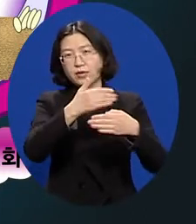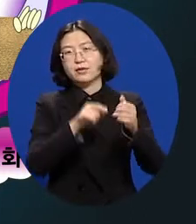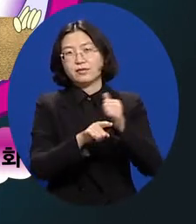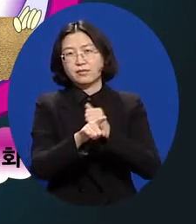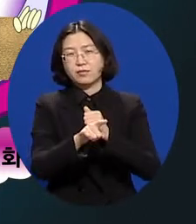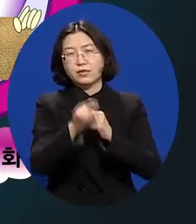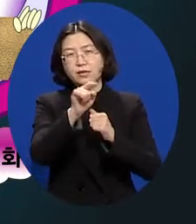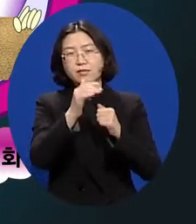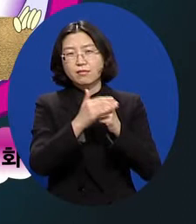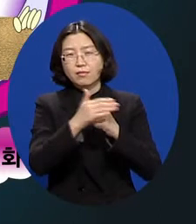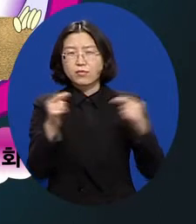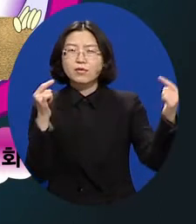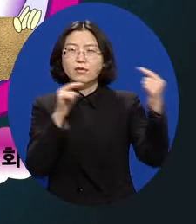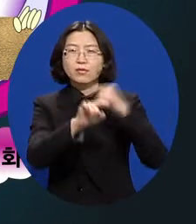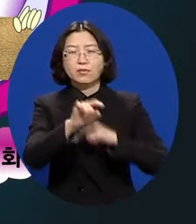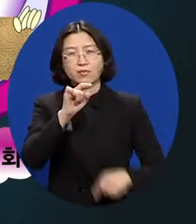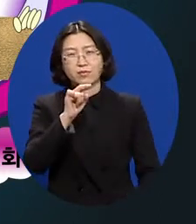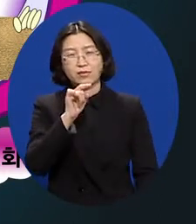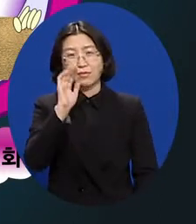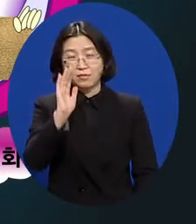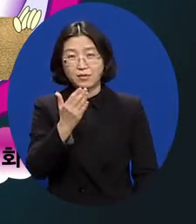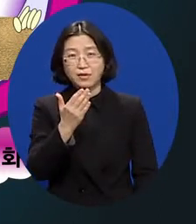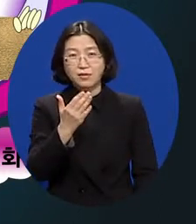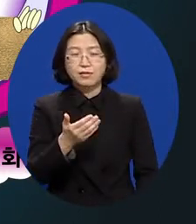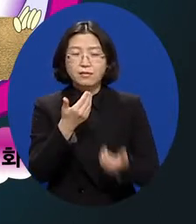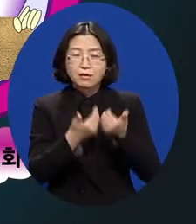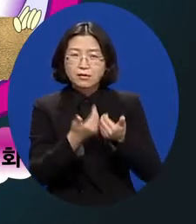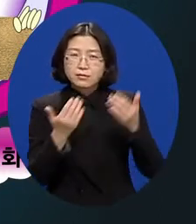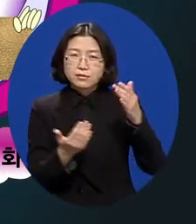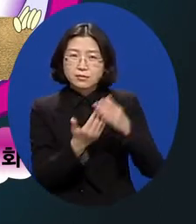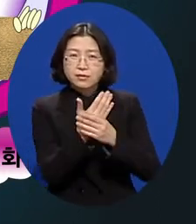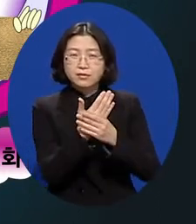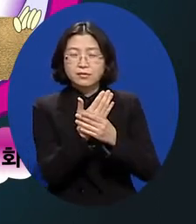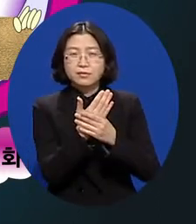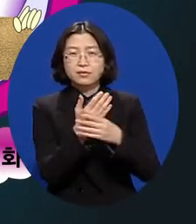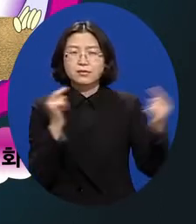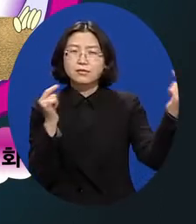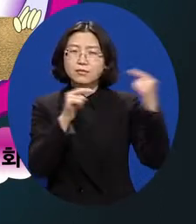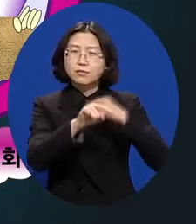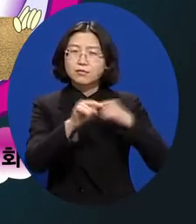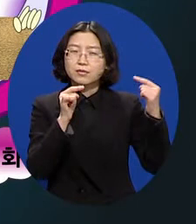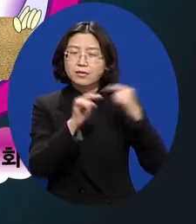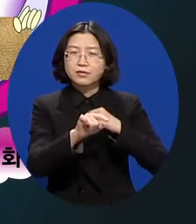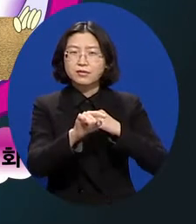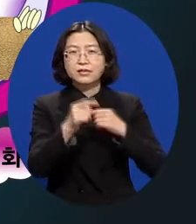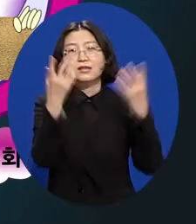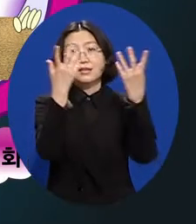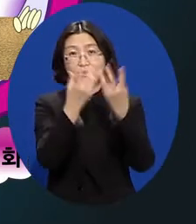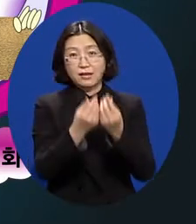효과적으로 이루어지지 않게 되겠죠. 갈등을 유발하는 의사소통의 예를 한번 들면 저희가 이해가 조금 더 쉬울